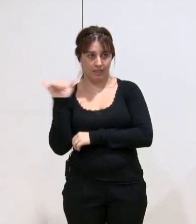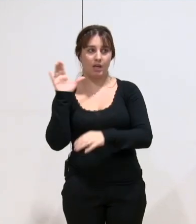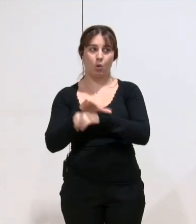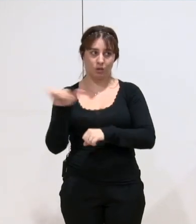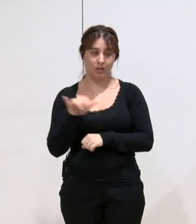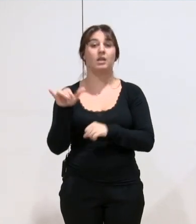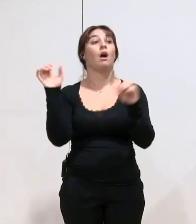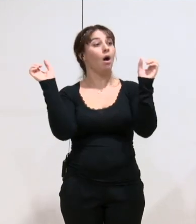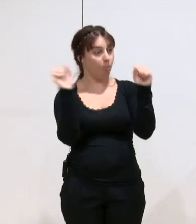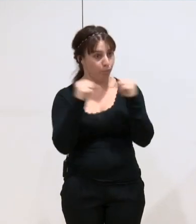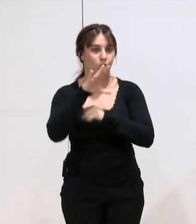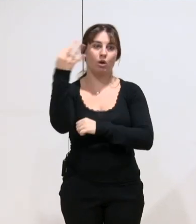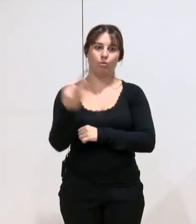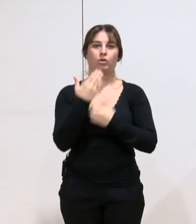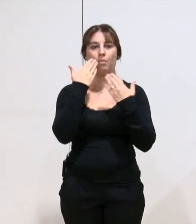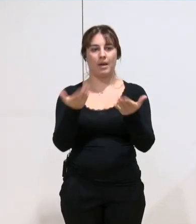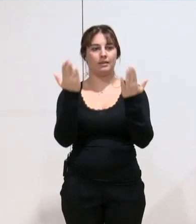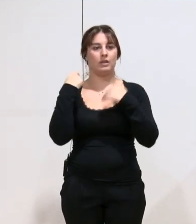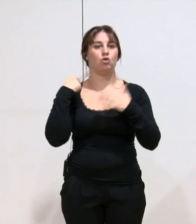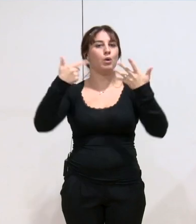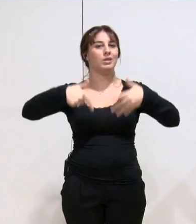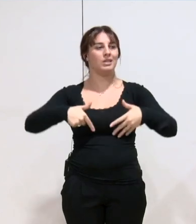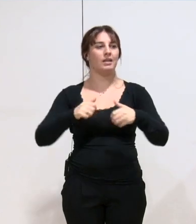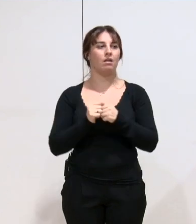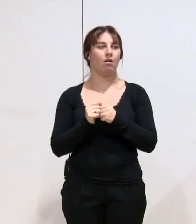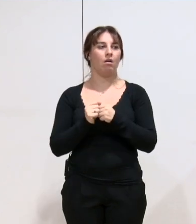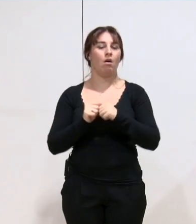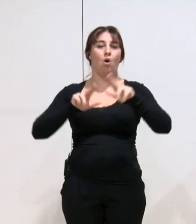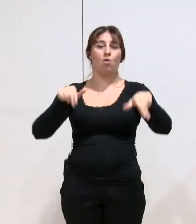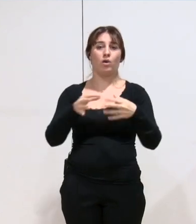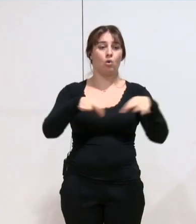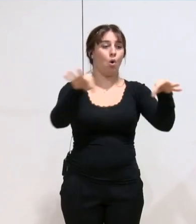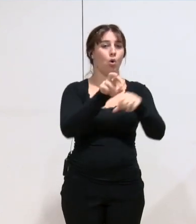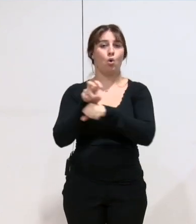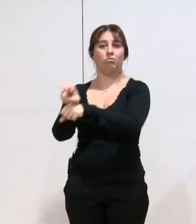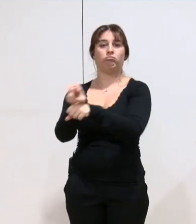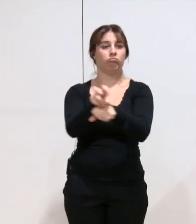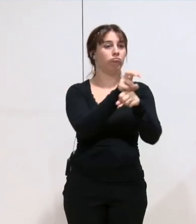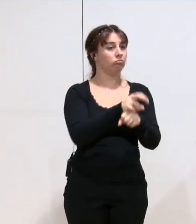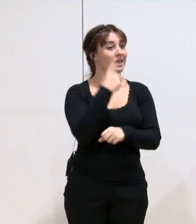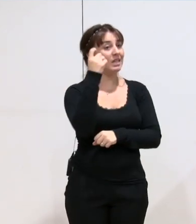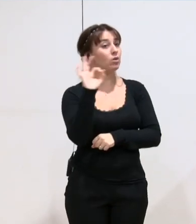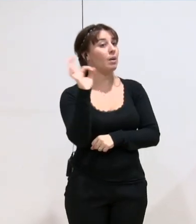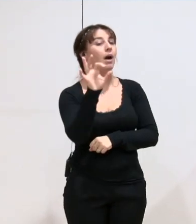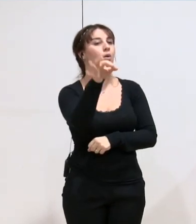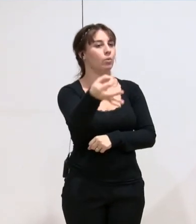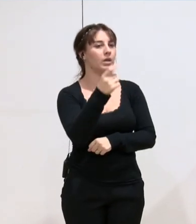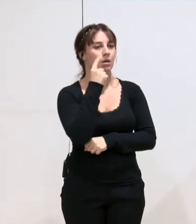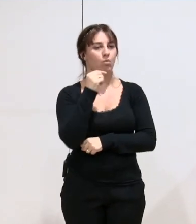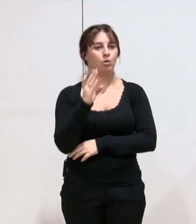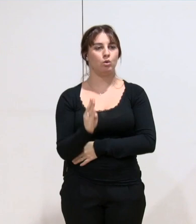remercie. La 17, c'est des conventions de mise à disposition de locaux. Pas de questions ? Si, monsieur